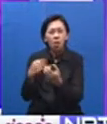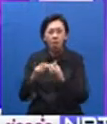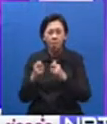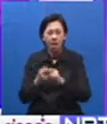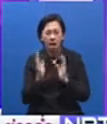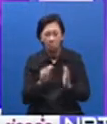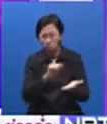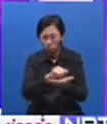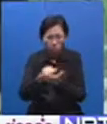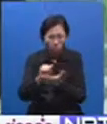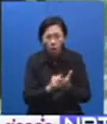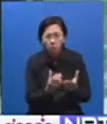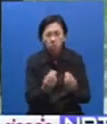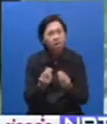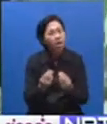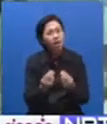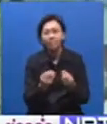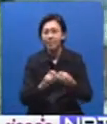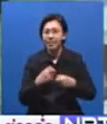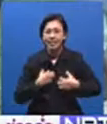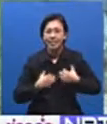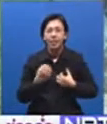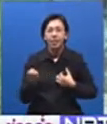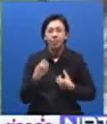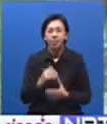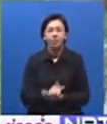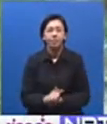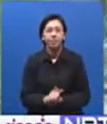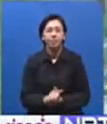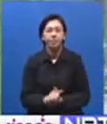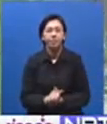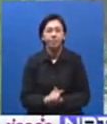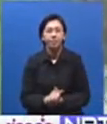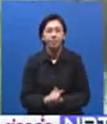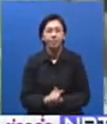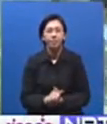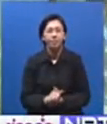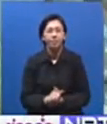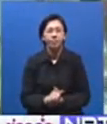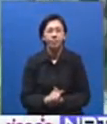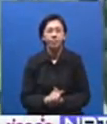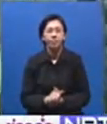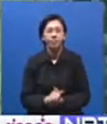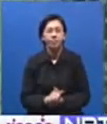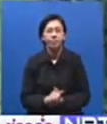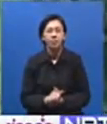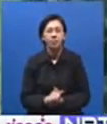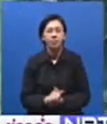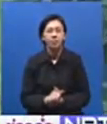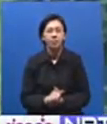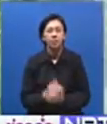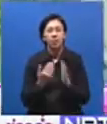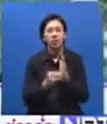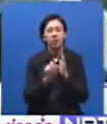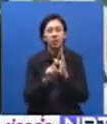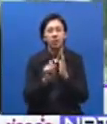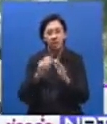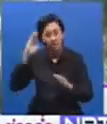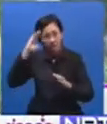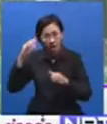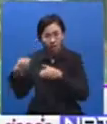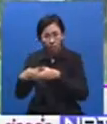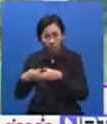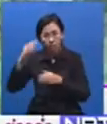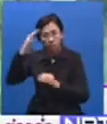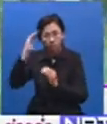บุกรุกไพจิตรโนนสังข์ประจำกองกำลังรักษาความสงบประจำพื้นที่จังหวัดศรีสะเกษได้นำกำลังทหาร